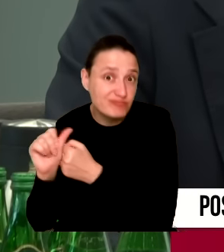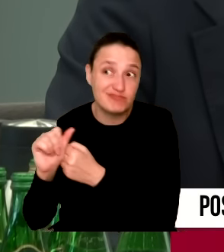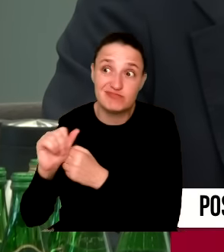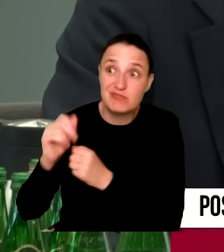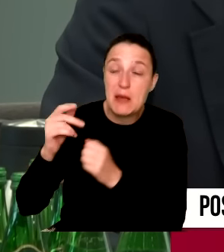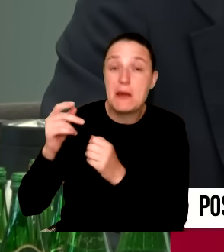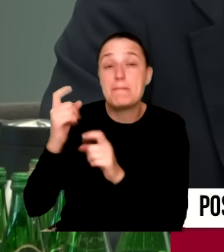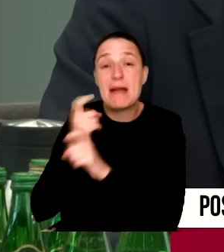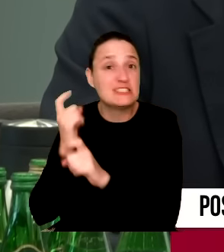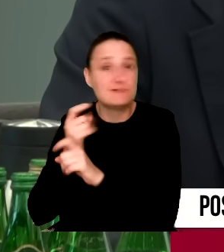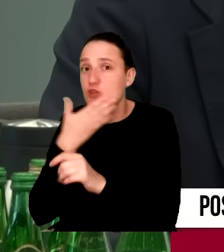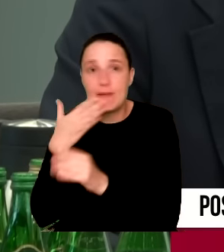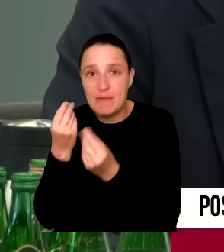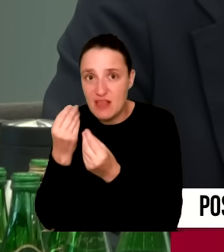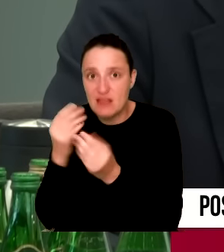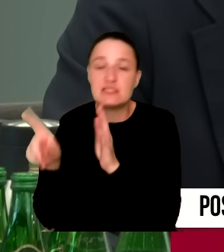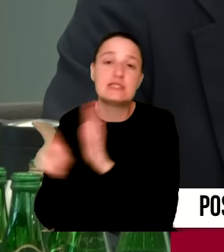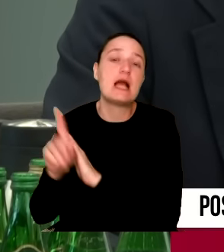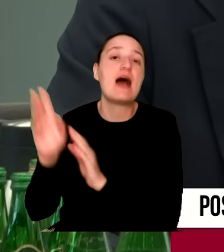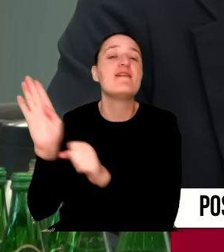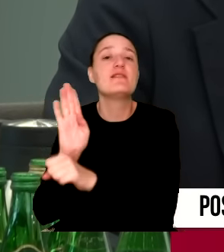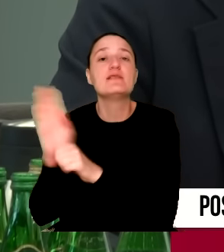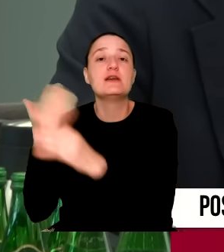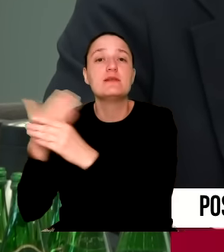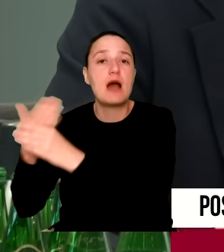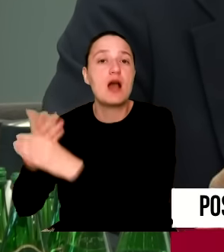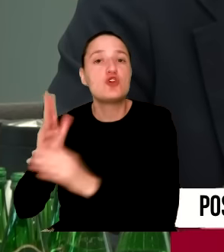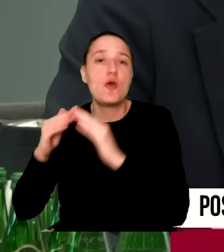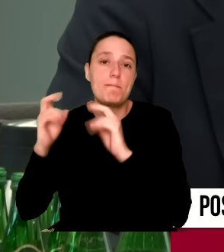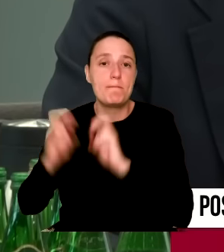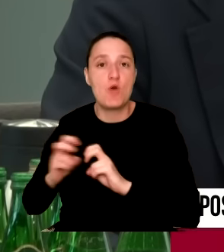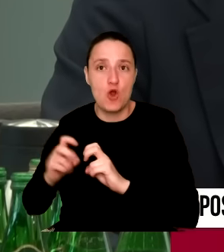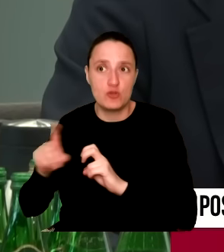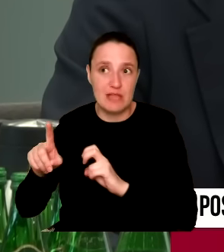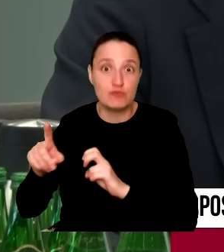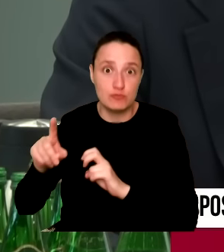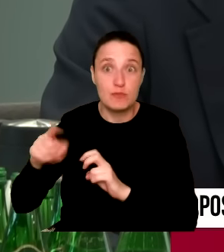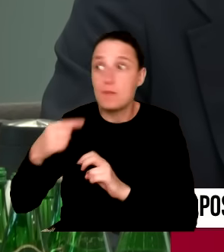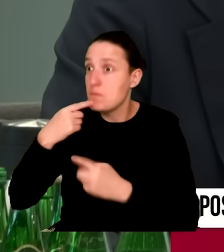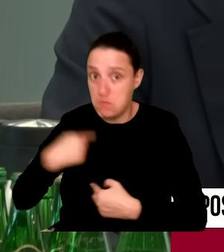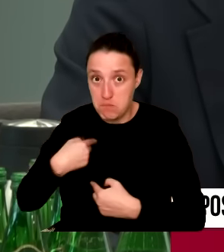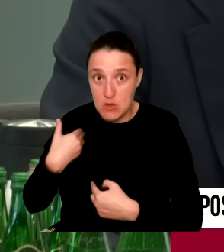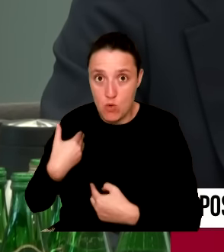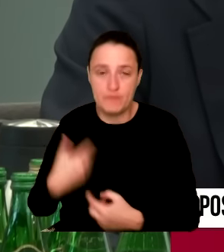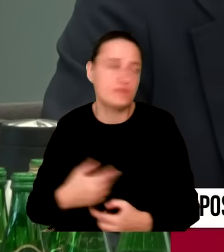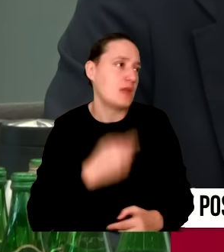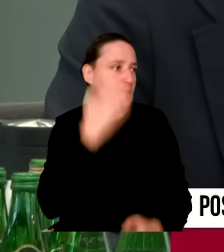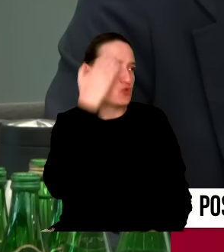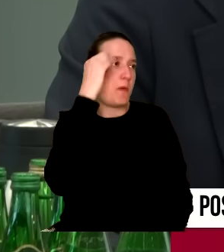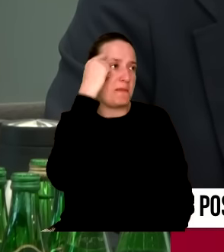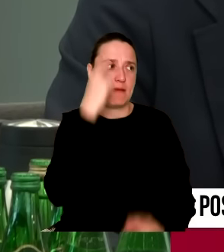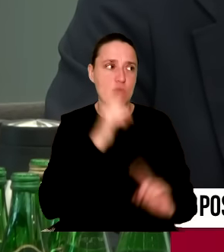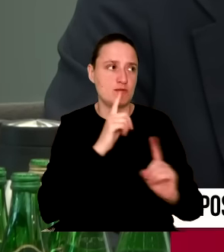odszkodowania dla przedsiębiorców dotkniętych lockdown nie przypominam sobie teraz rozmowy na ten temat